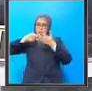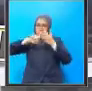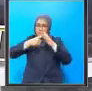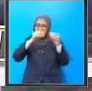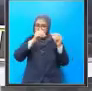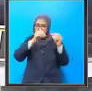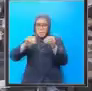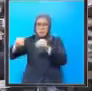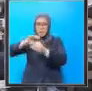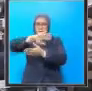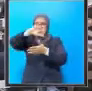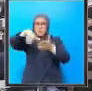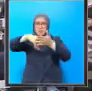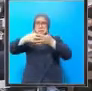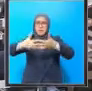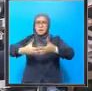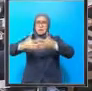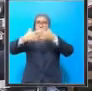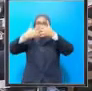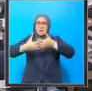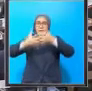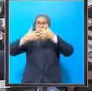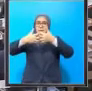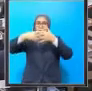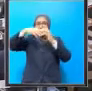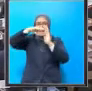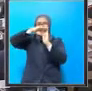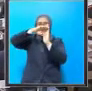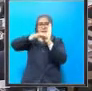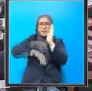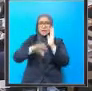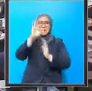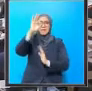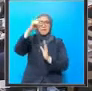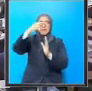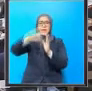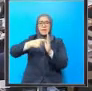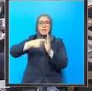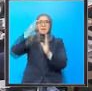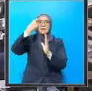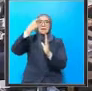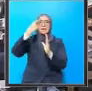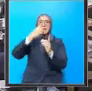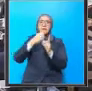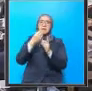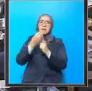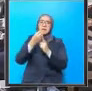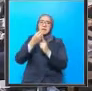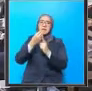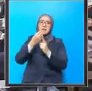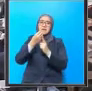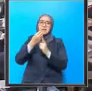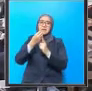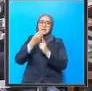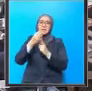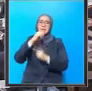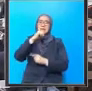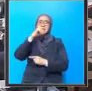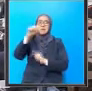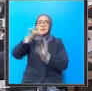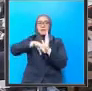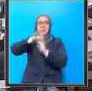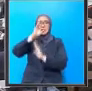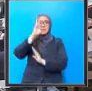kilang daripada sekurang-kurangnya 9 bulan dan atas kepada tidak melebihi 6 bulan